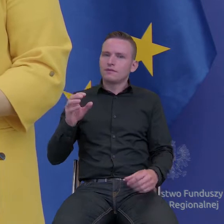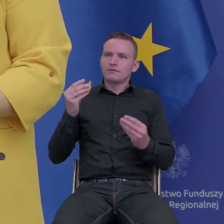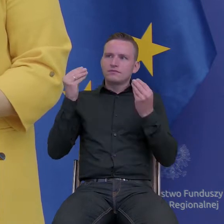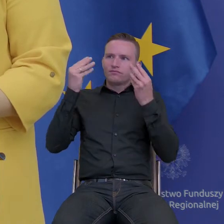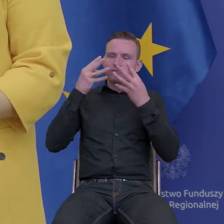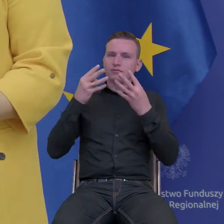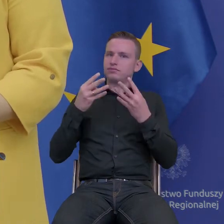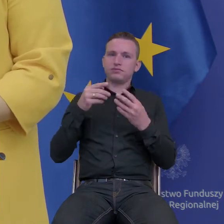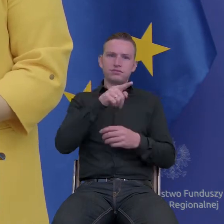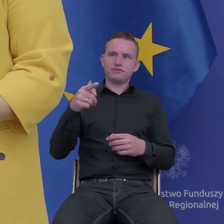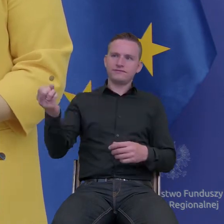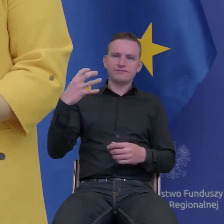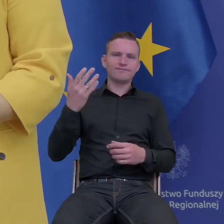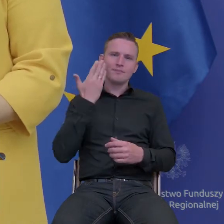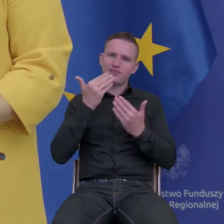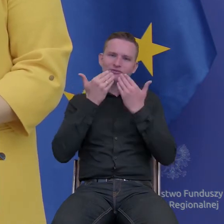gościa. Zaprosiliśmy